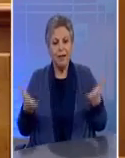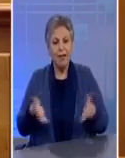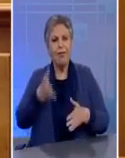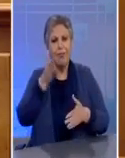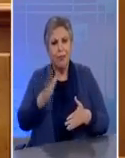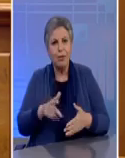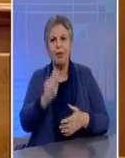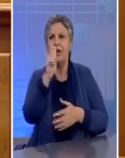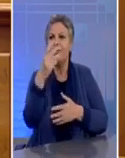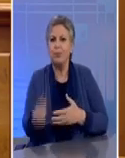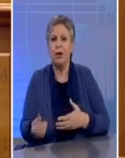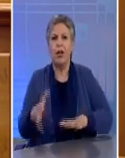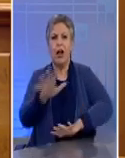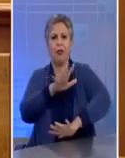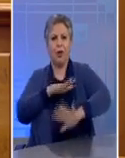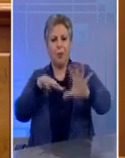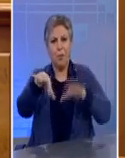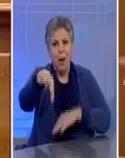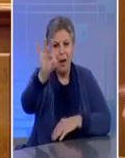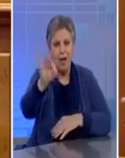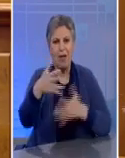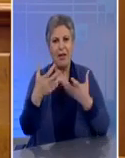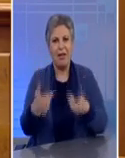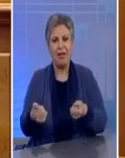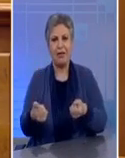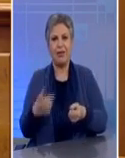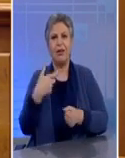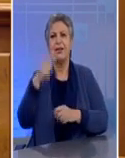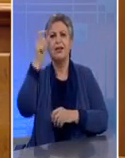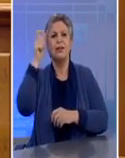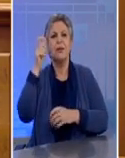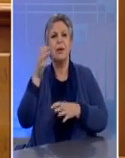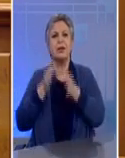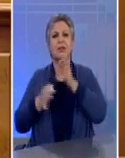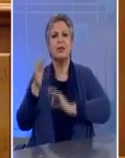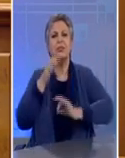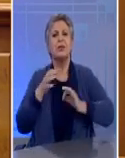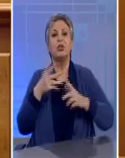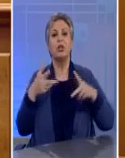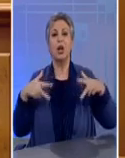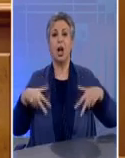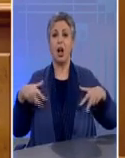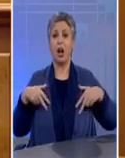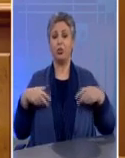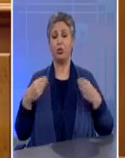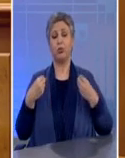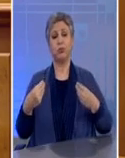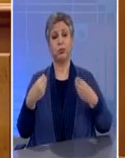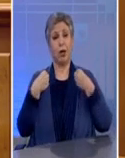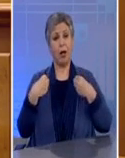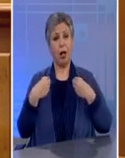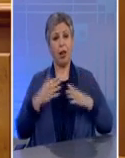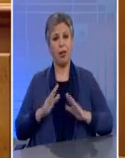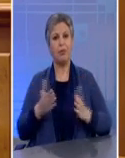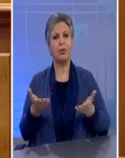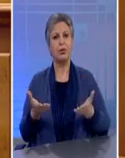και ταχυδακτυλουργοί είστε. Είπατε ότι ο κύριος Σαμαράς άφησε ένα κράτος καλό.